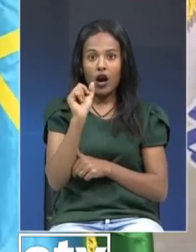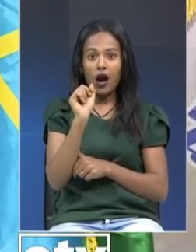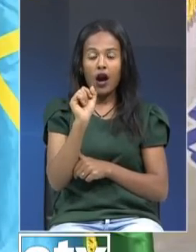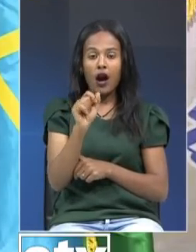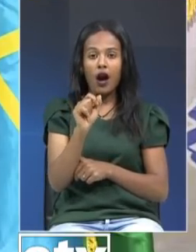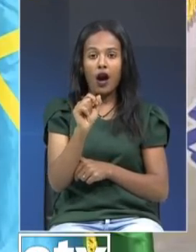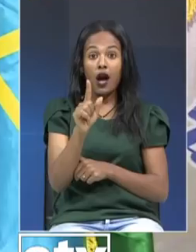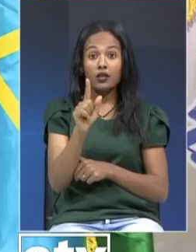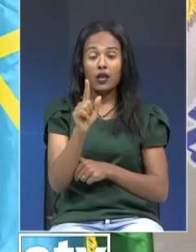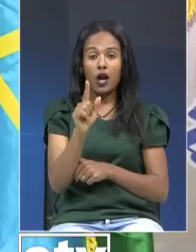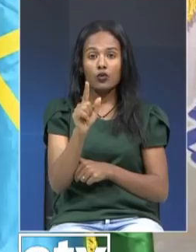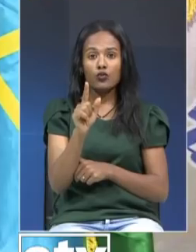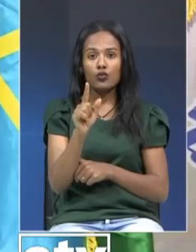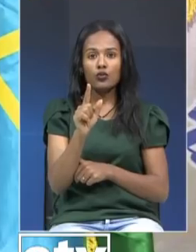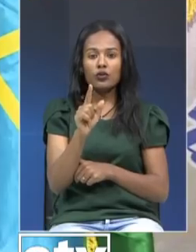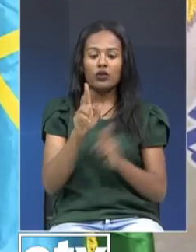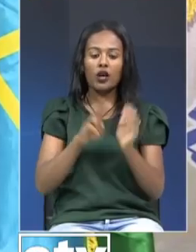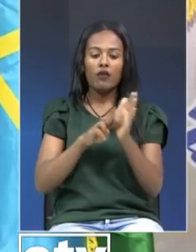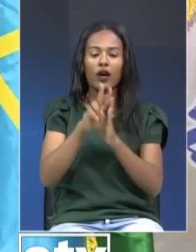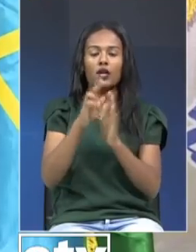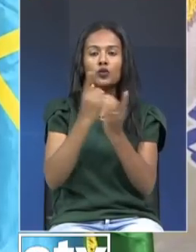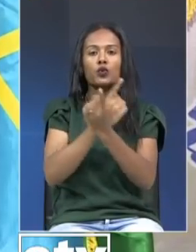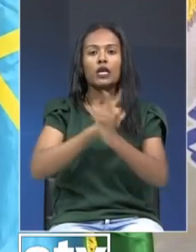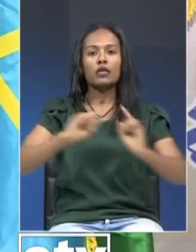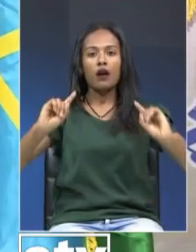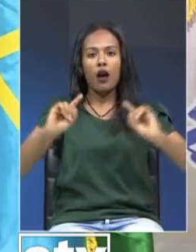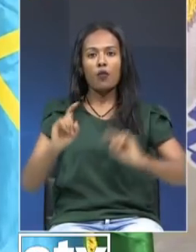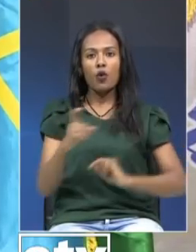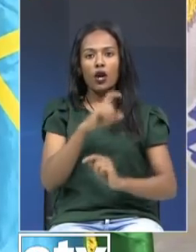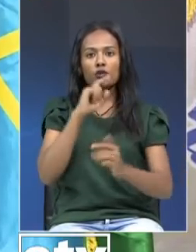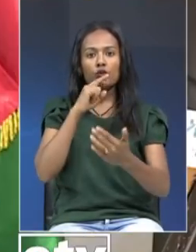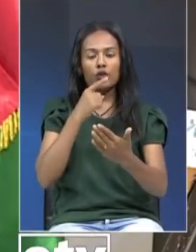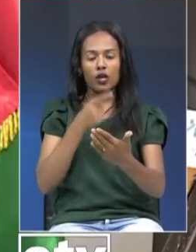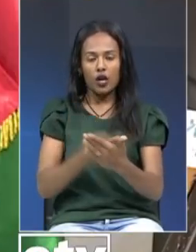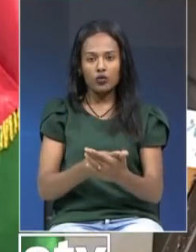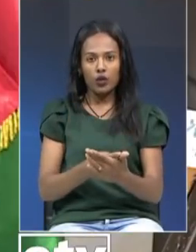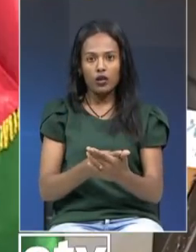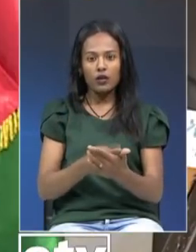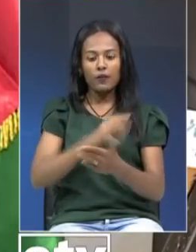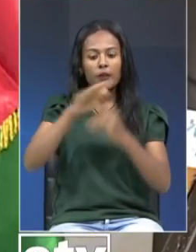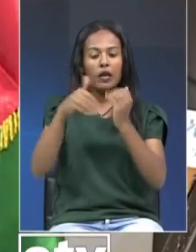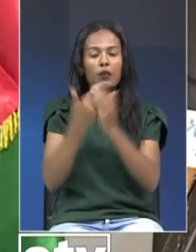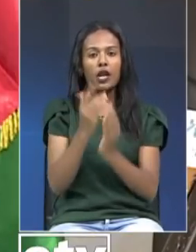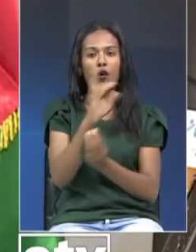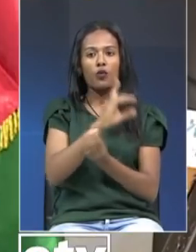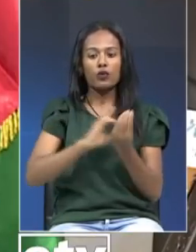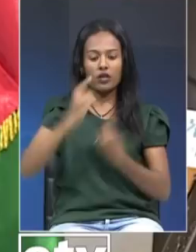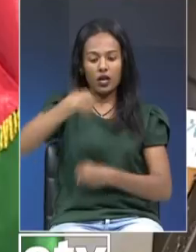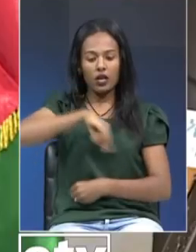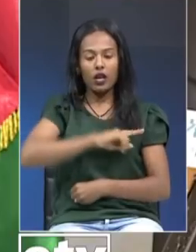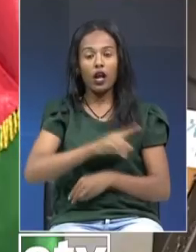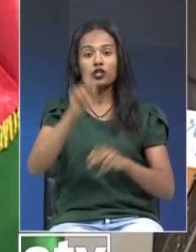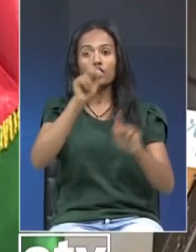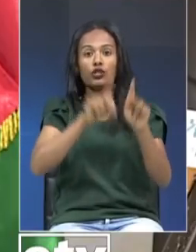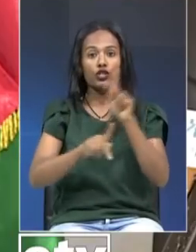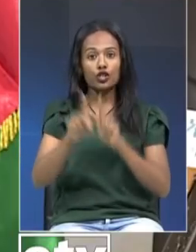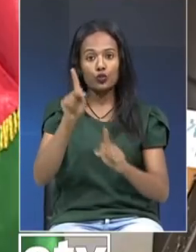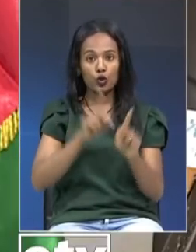11ዱም ከቫይረሱ ነጻ መሆናቸው ተረጋግጧል። መላው የክልላችን